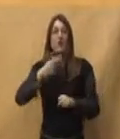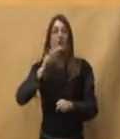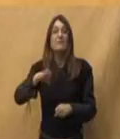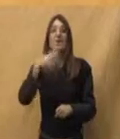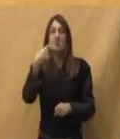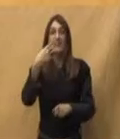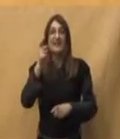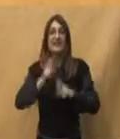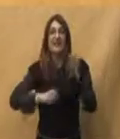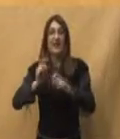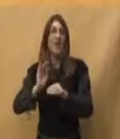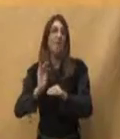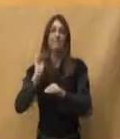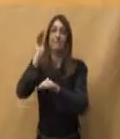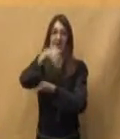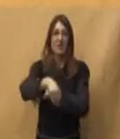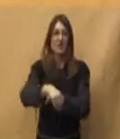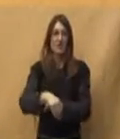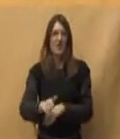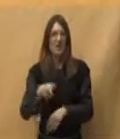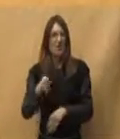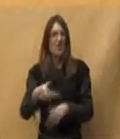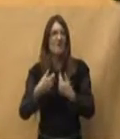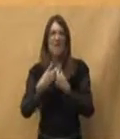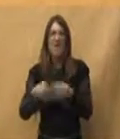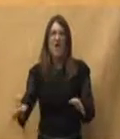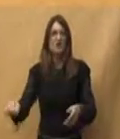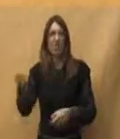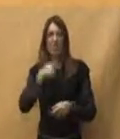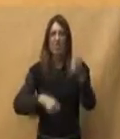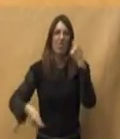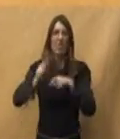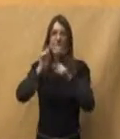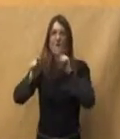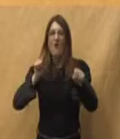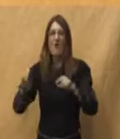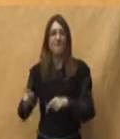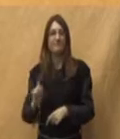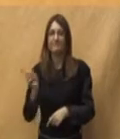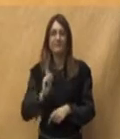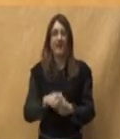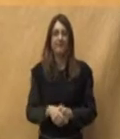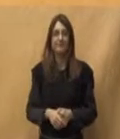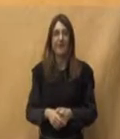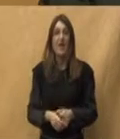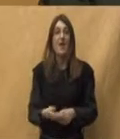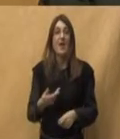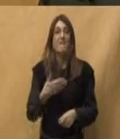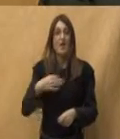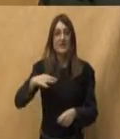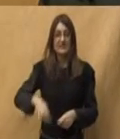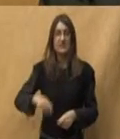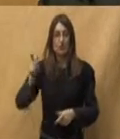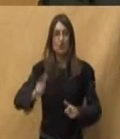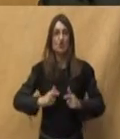40 kila viška u sebi. Da li je to svaštarenje u hrani? Ne. Ja stjecam okolnosti budući da mi sin živi